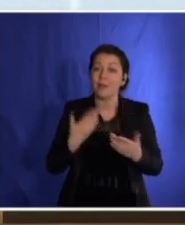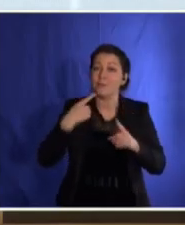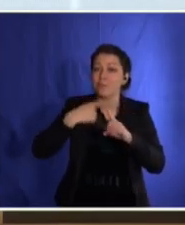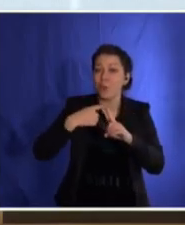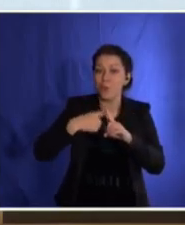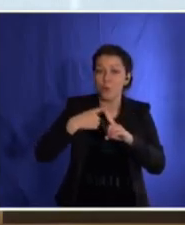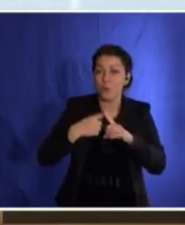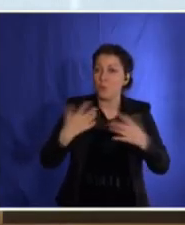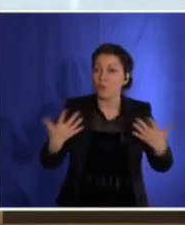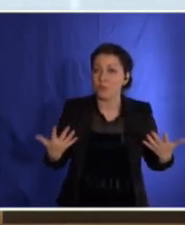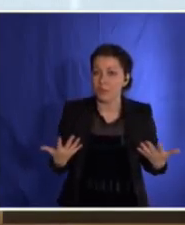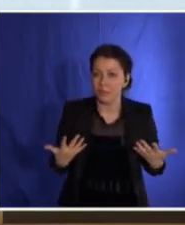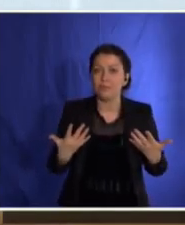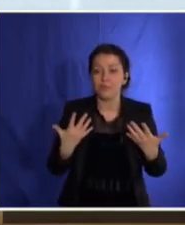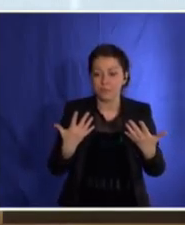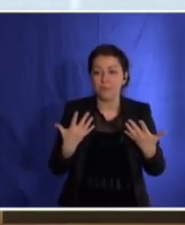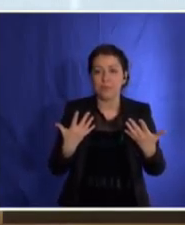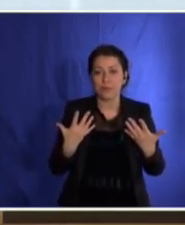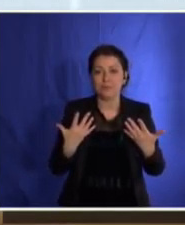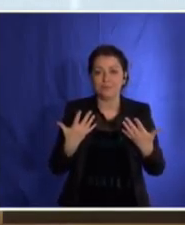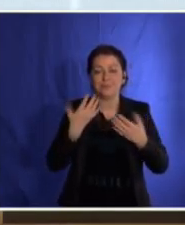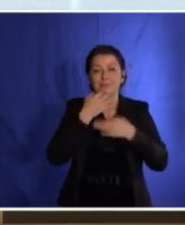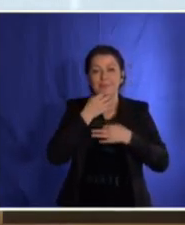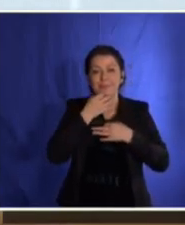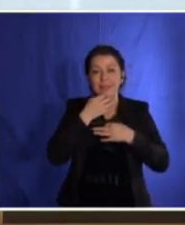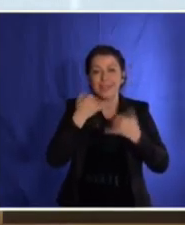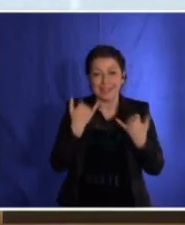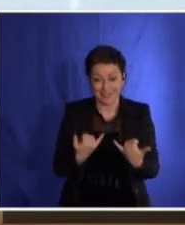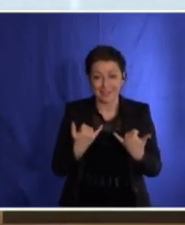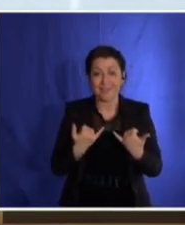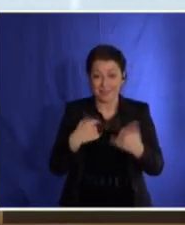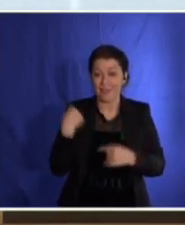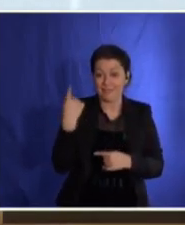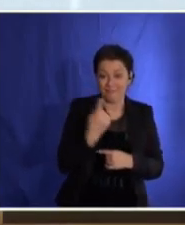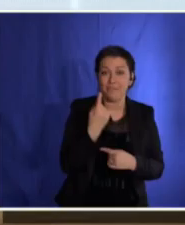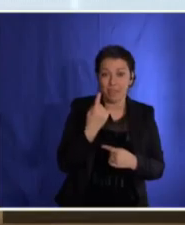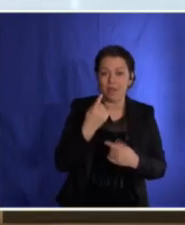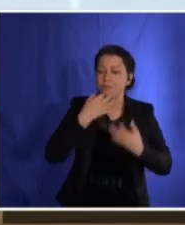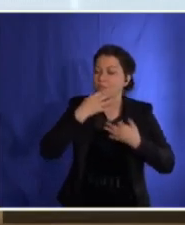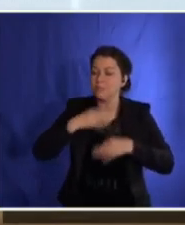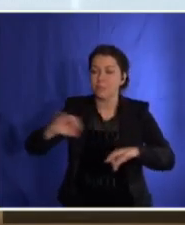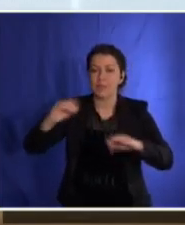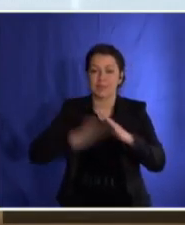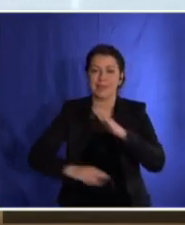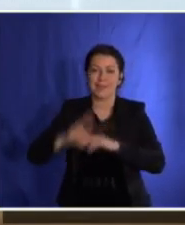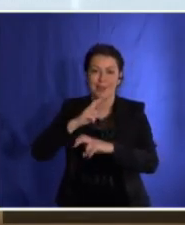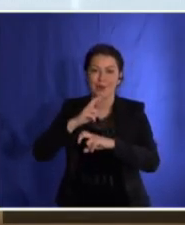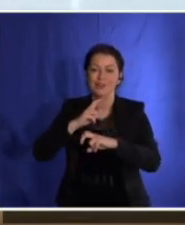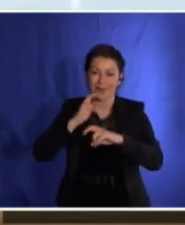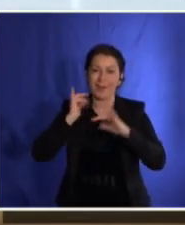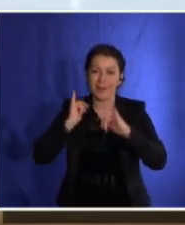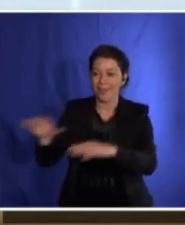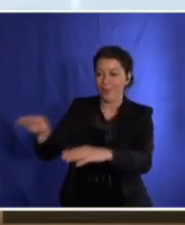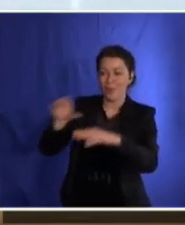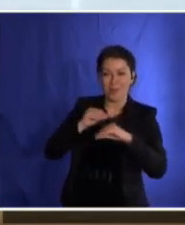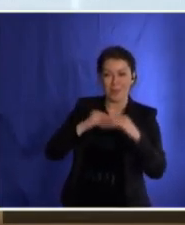dass wir auf das beste Niederösterreich bauen können, das es je gab. Das ist gut so